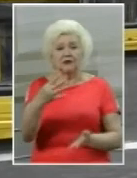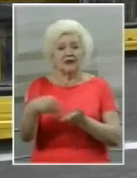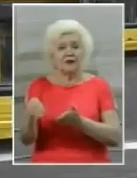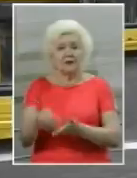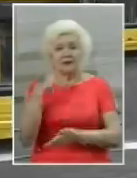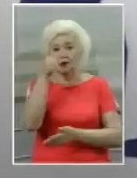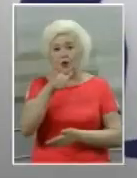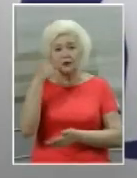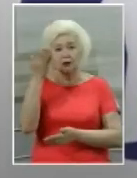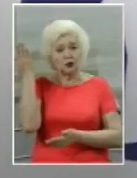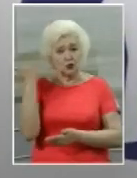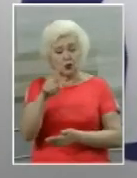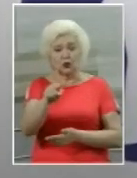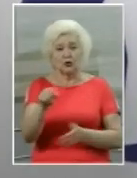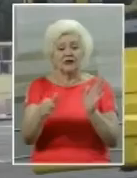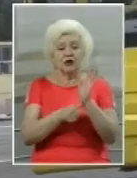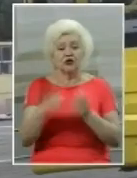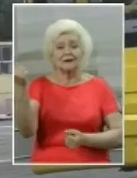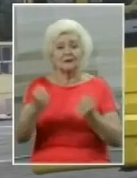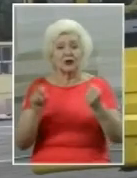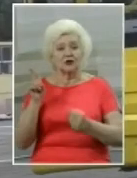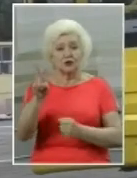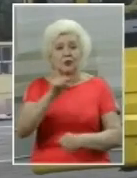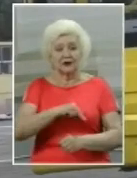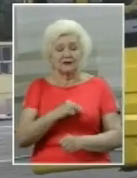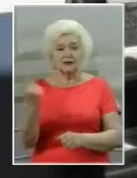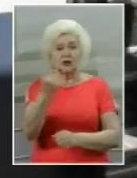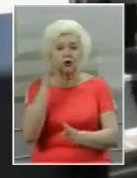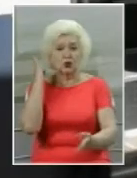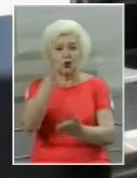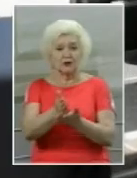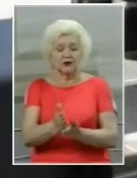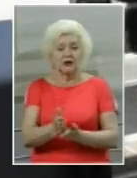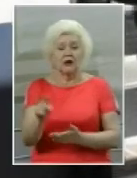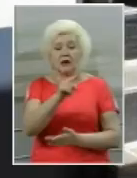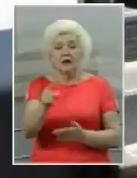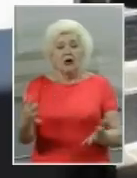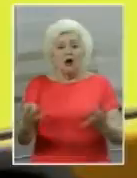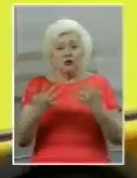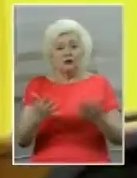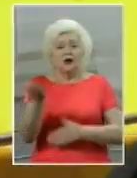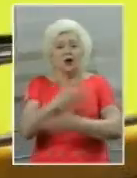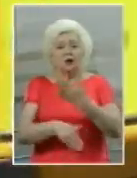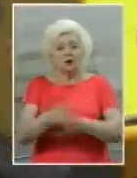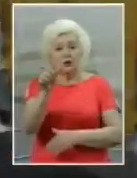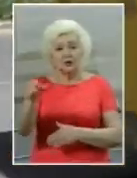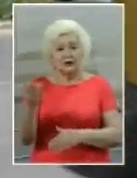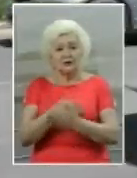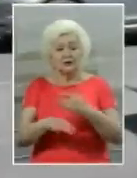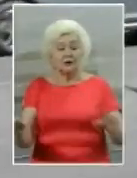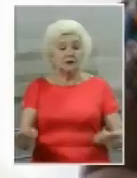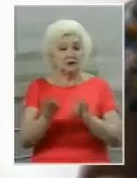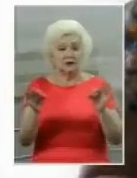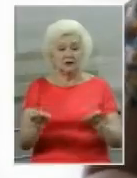минулого року. Всі ці шість машин працюють на одному маршруті. Маршруток, доступний для людей з інвалідністю, у місті